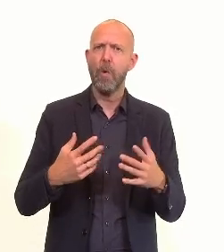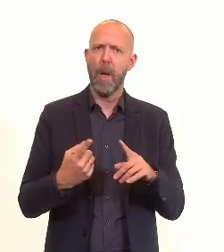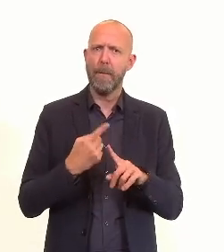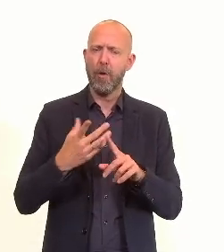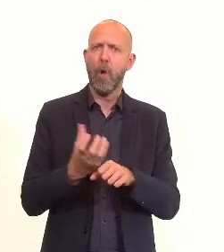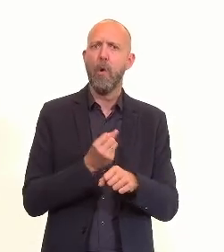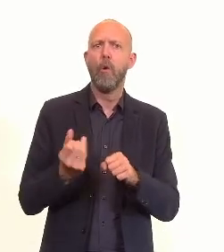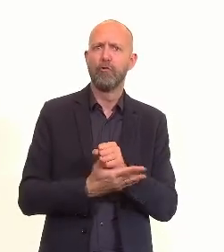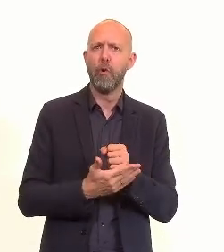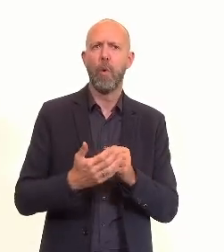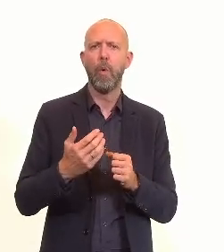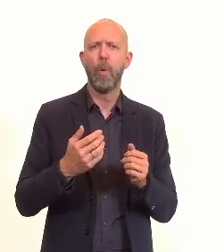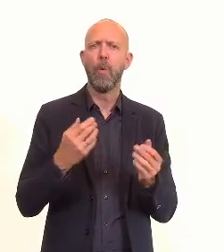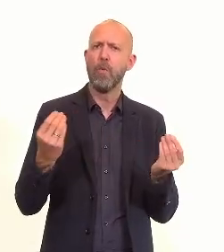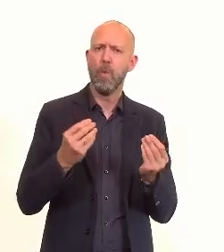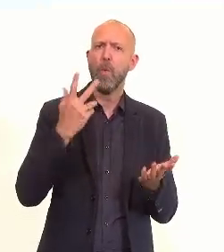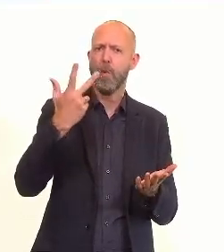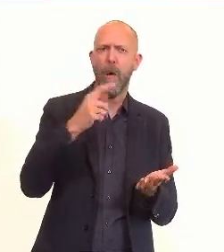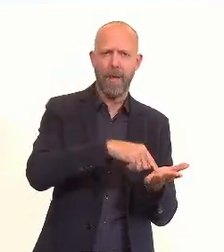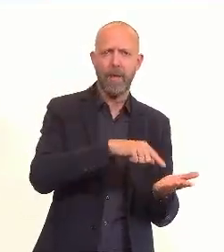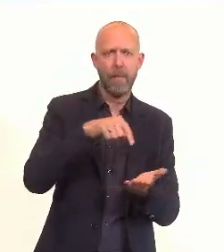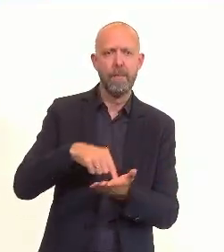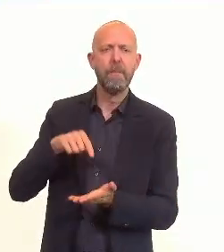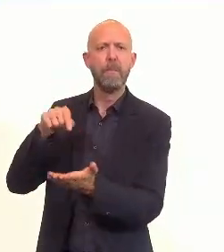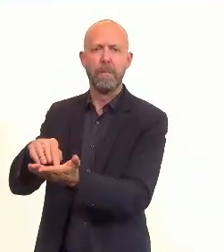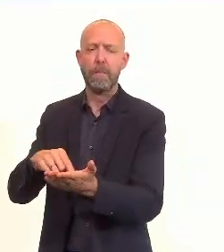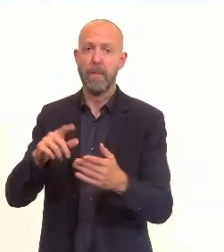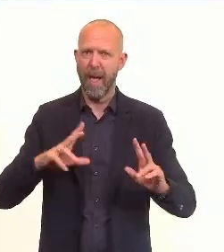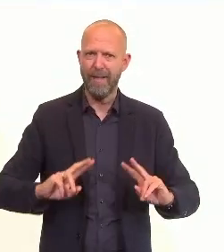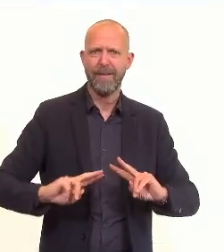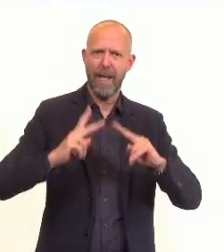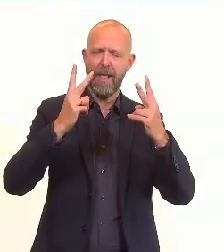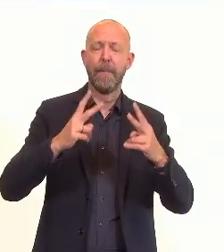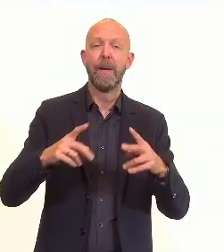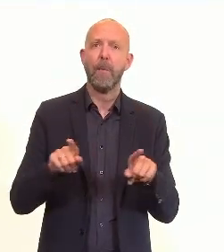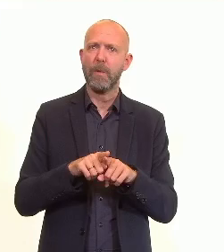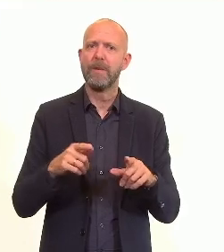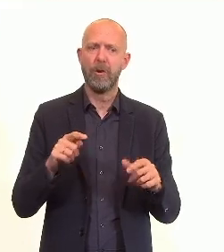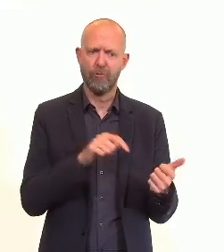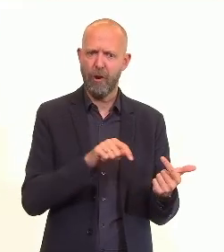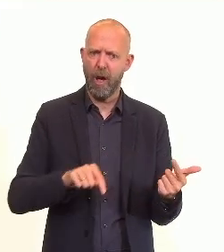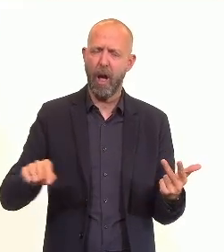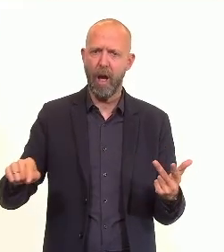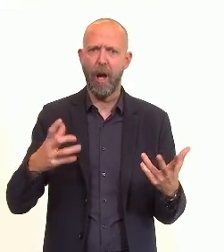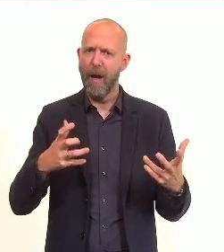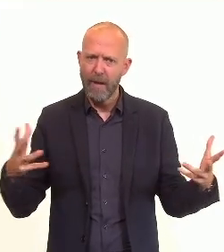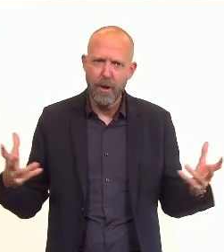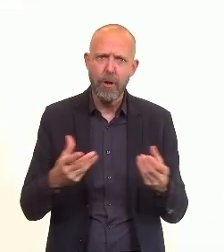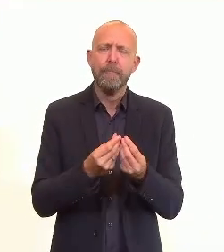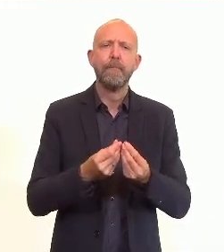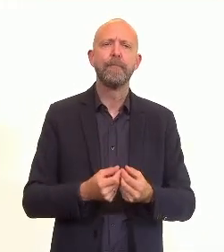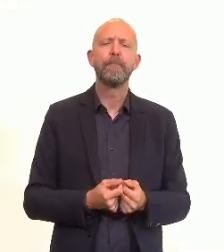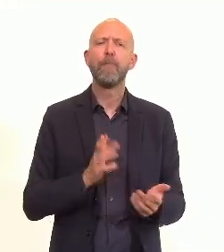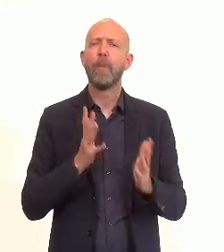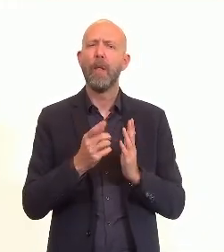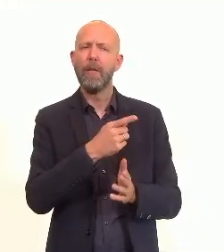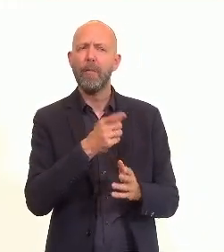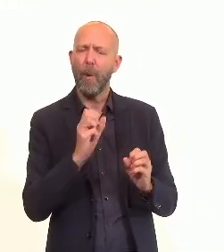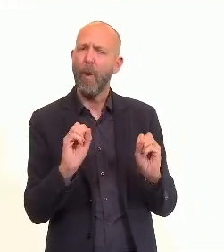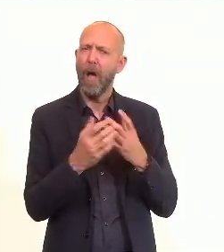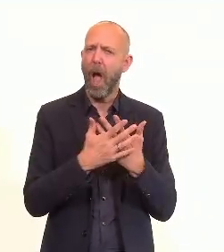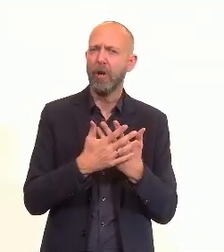projet. Et puis, alors on a une réceptivité parfois inégale des résidents, ça c'est encore un aspect de blocage, mais c'est aussi l'acceptation de tous que